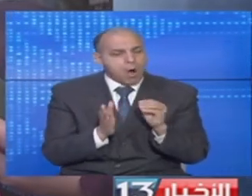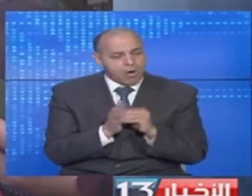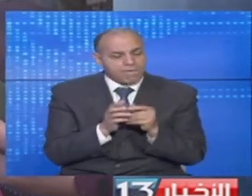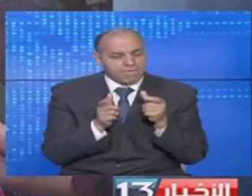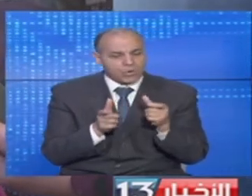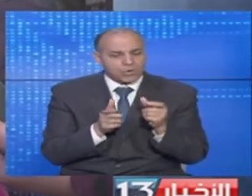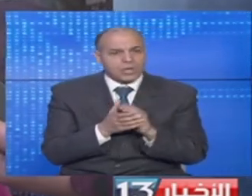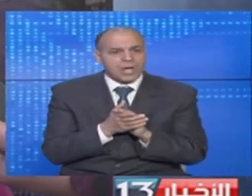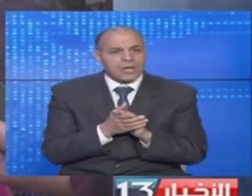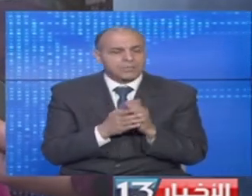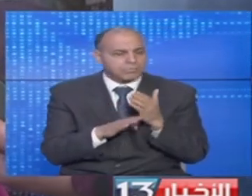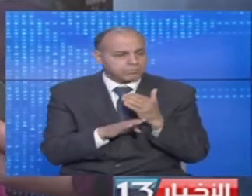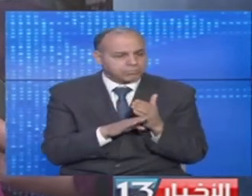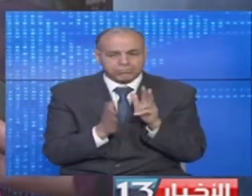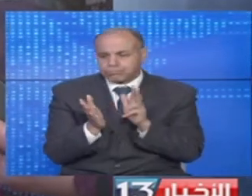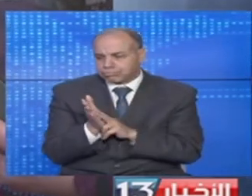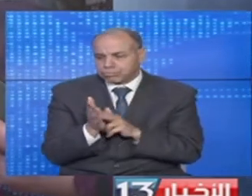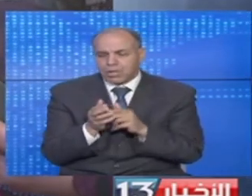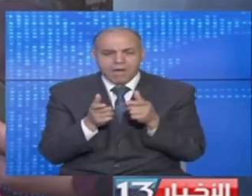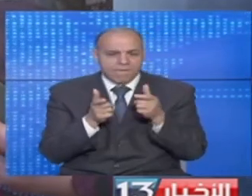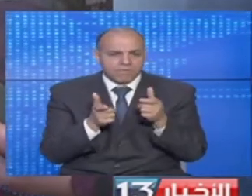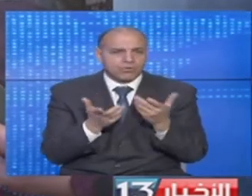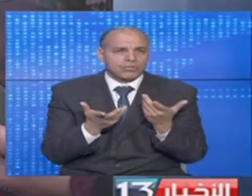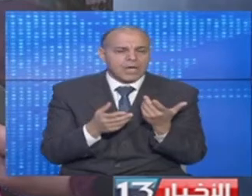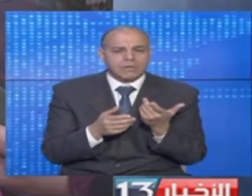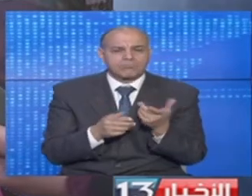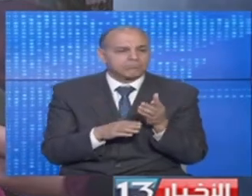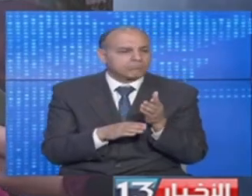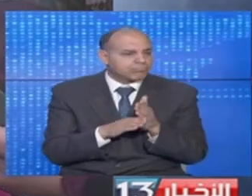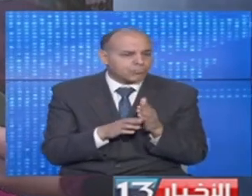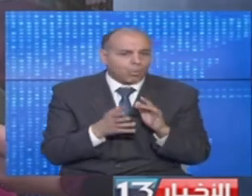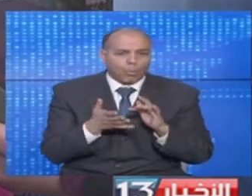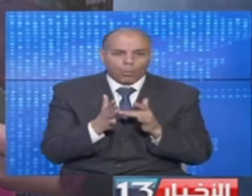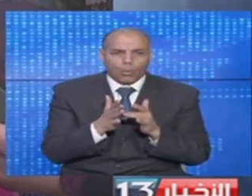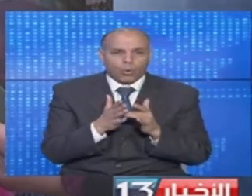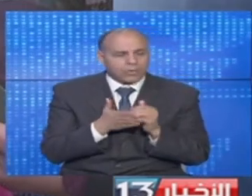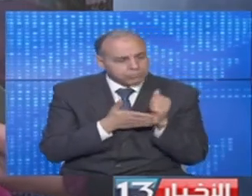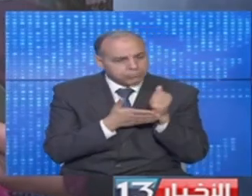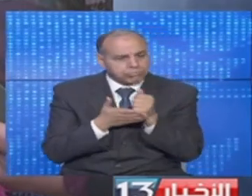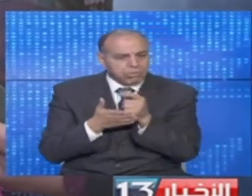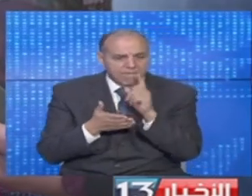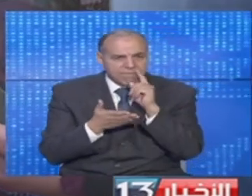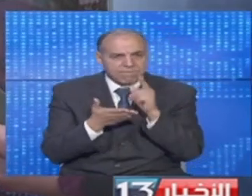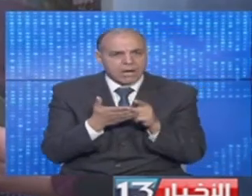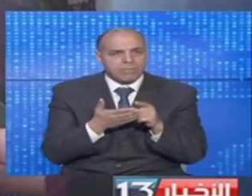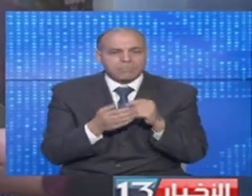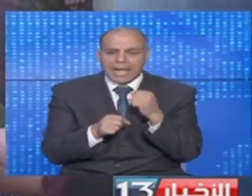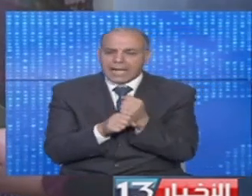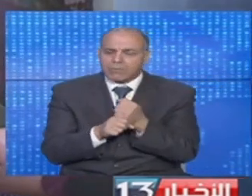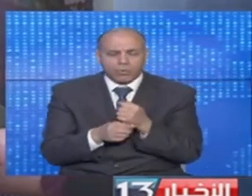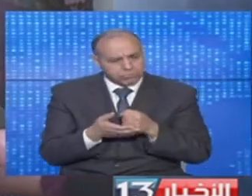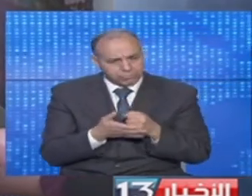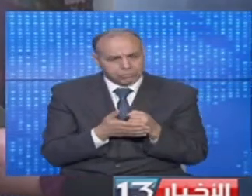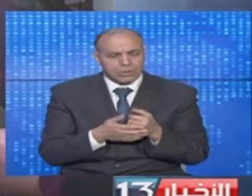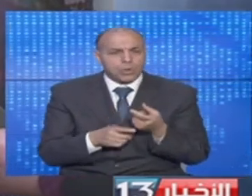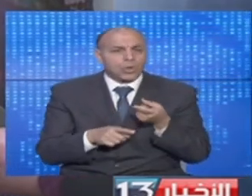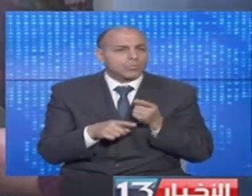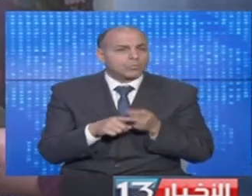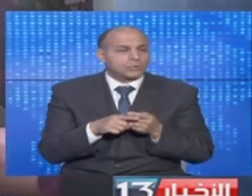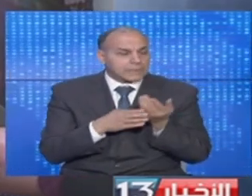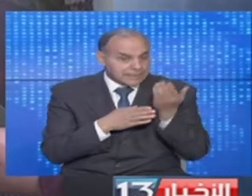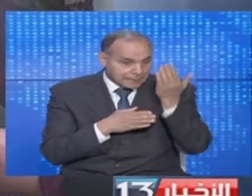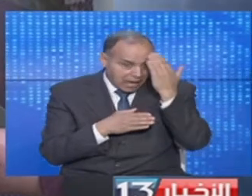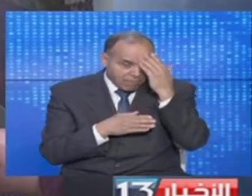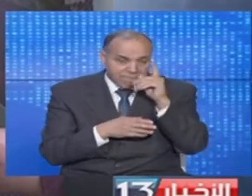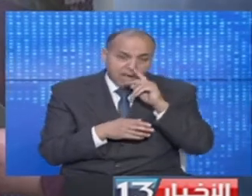فرصة للتكوين، فرصة باش نحطوا على ذمتهم كل لي زوبورتونيتي دانفستيسمون باش يتعرفوا